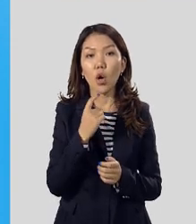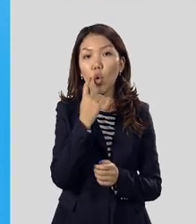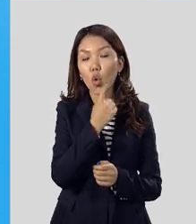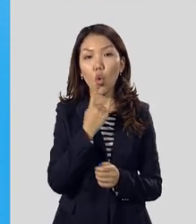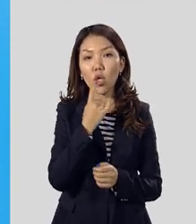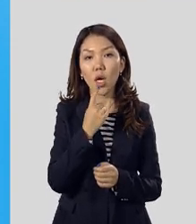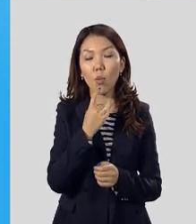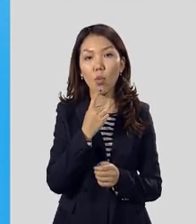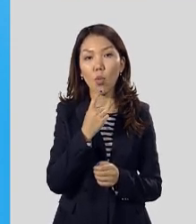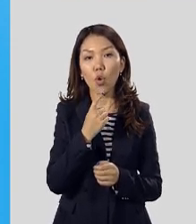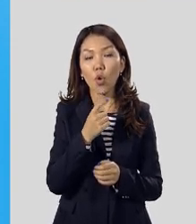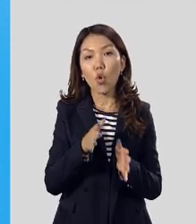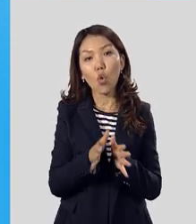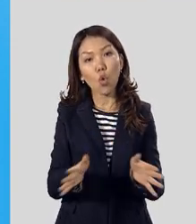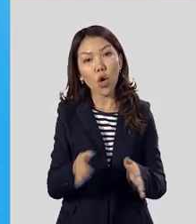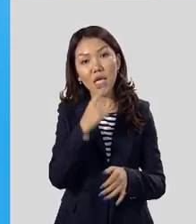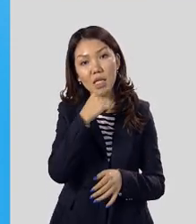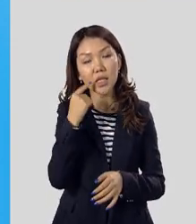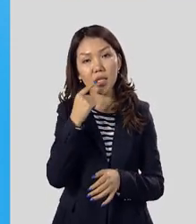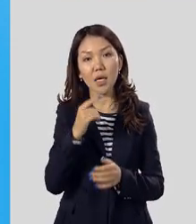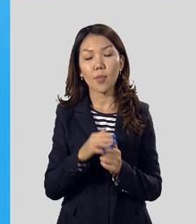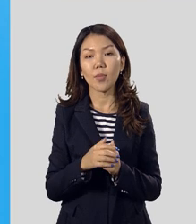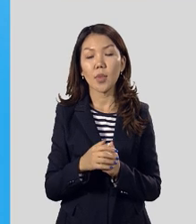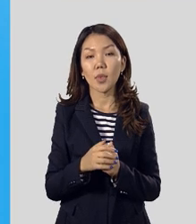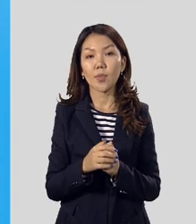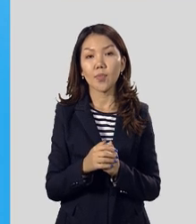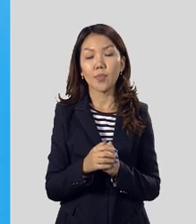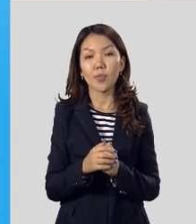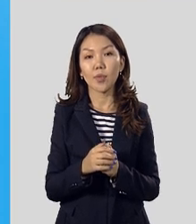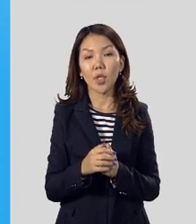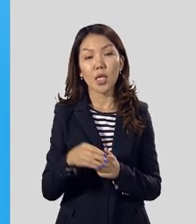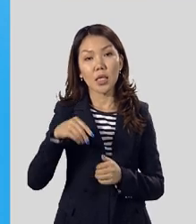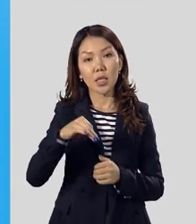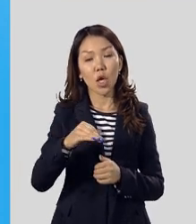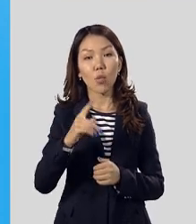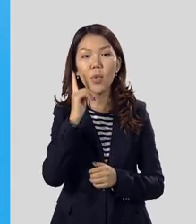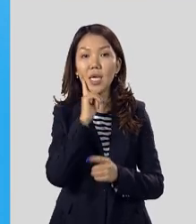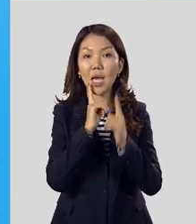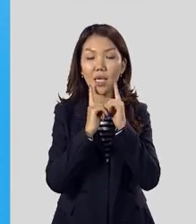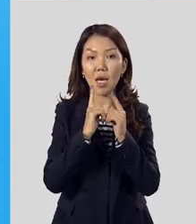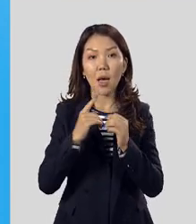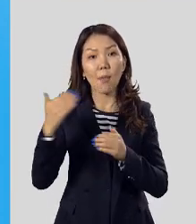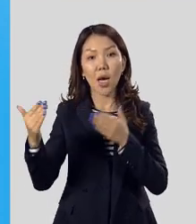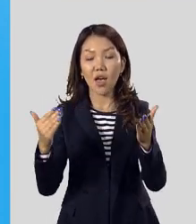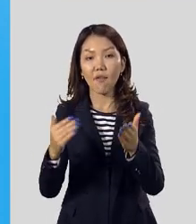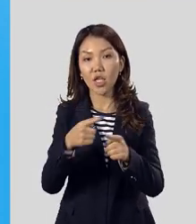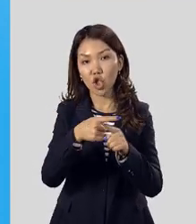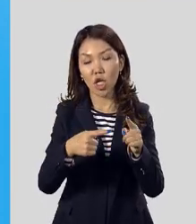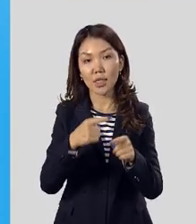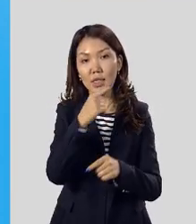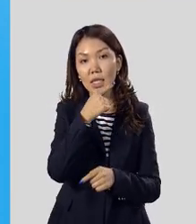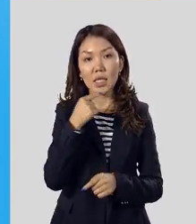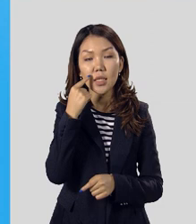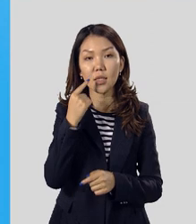к кислому – края языка, к соленому – кончик и края языка. Зоны,